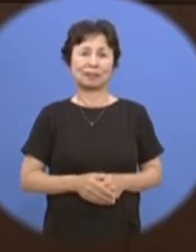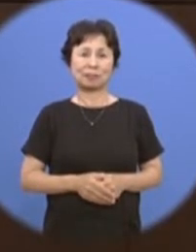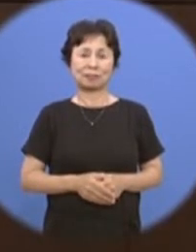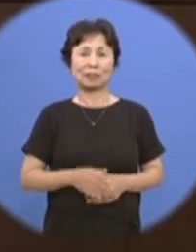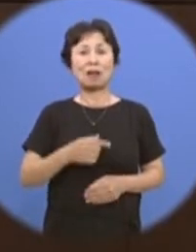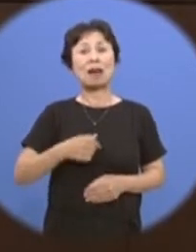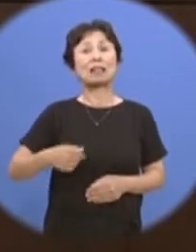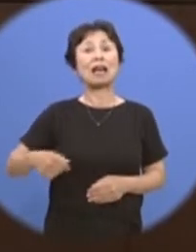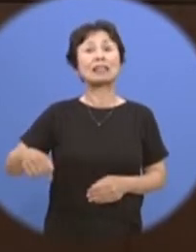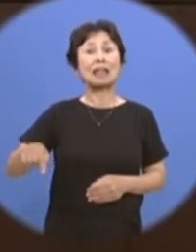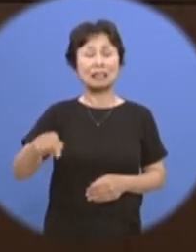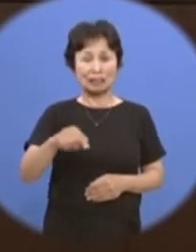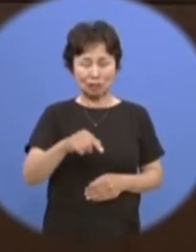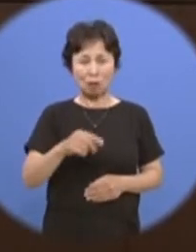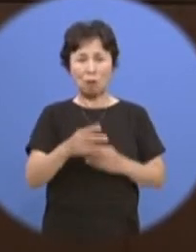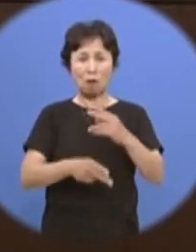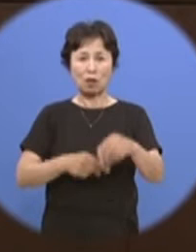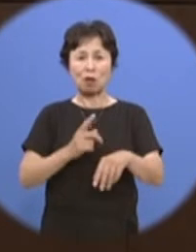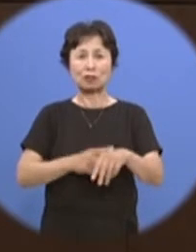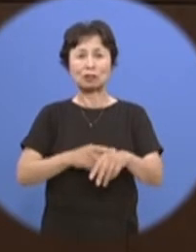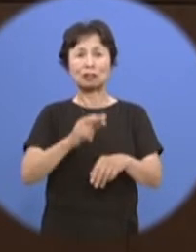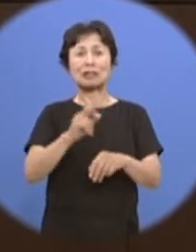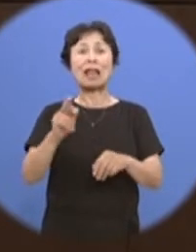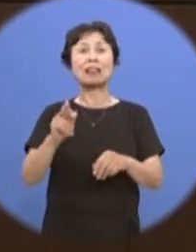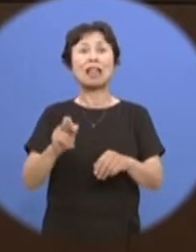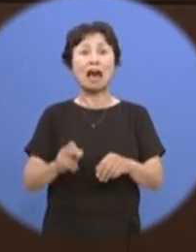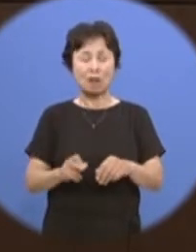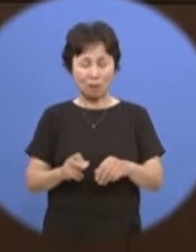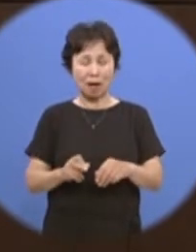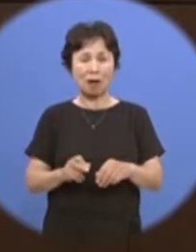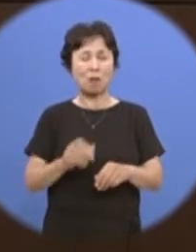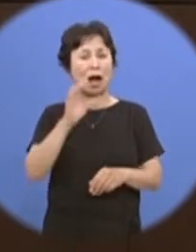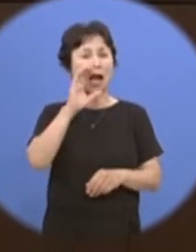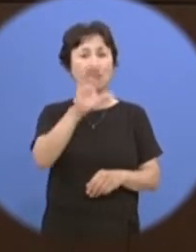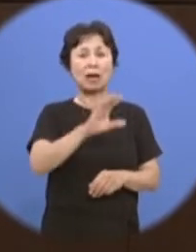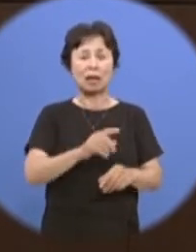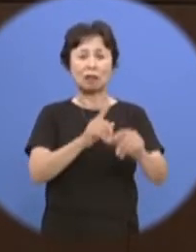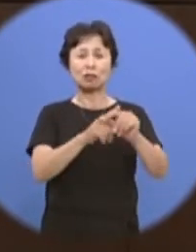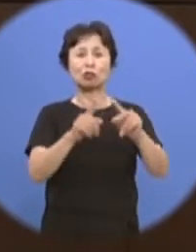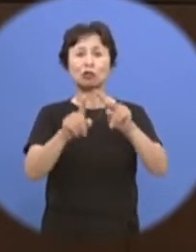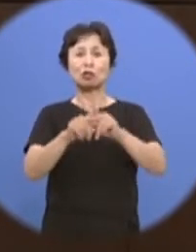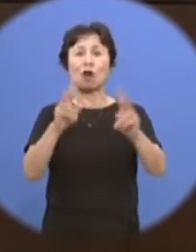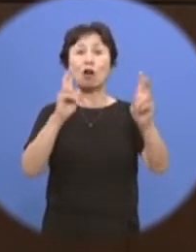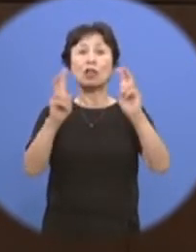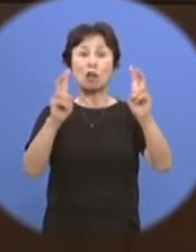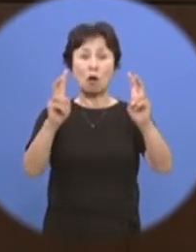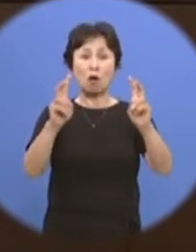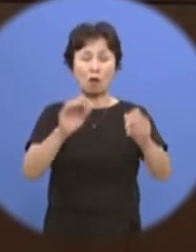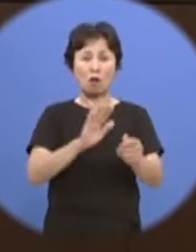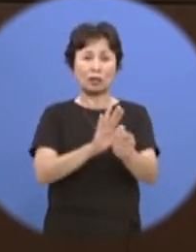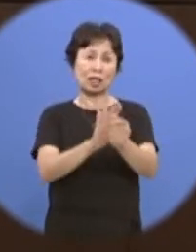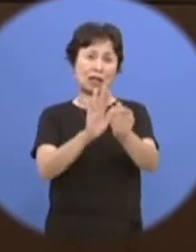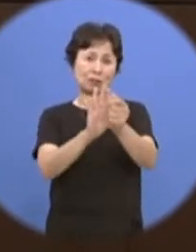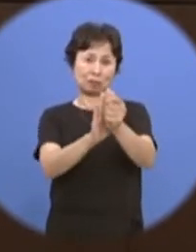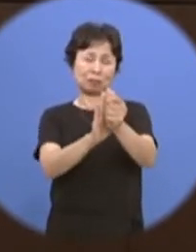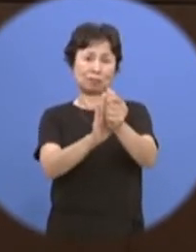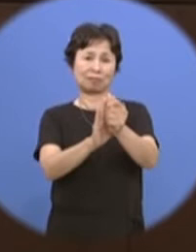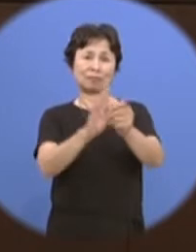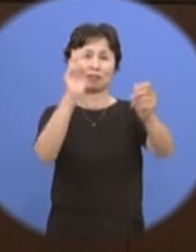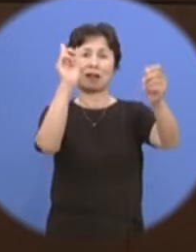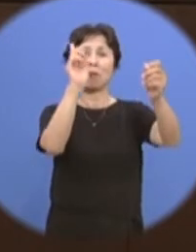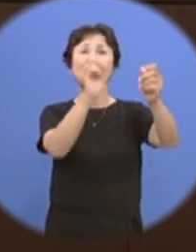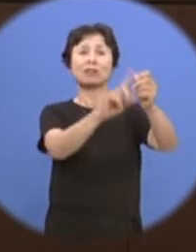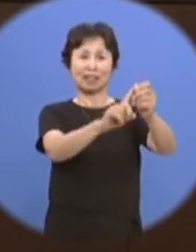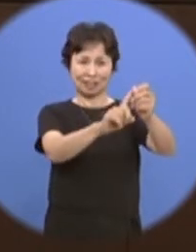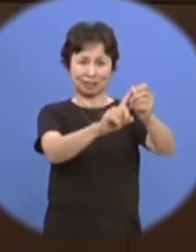我々和歌山県工業技術センターは県内の中小企業の皆様方を支援するということが大きな